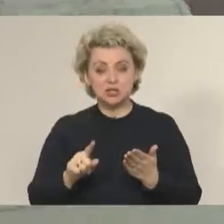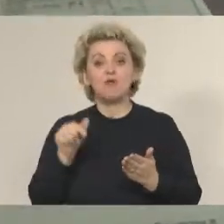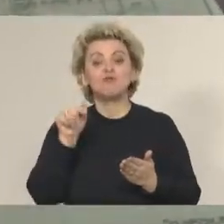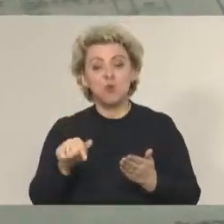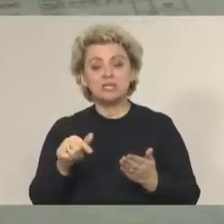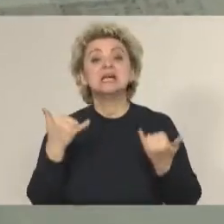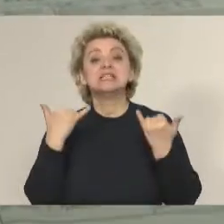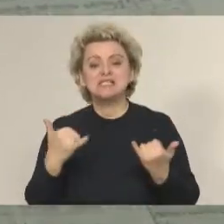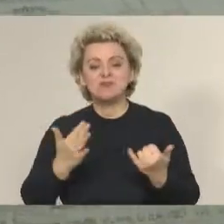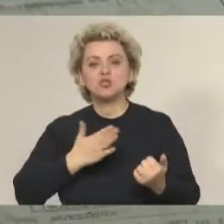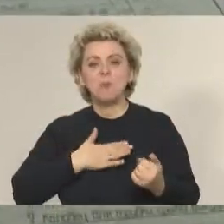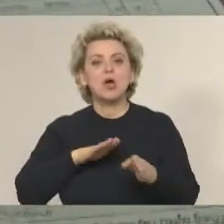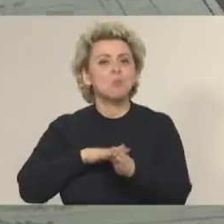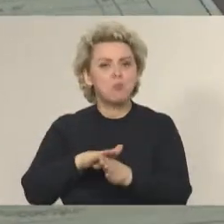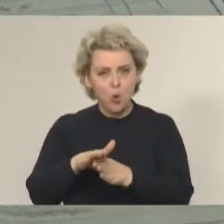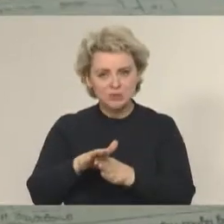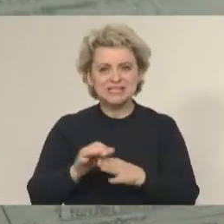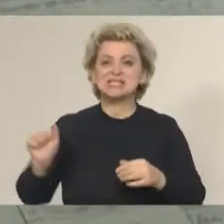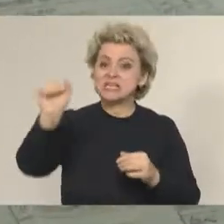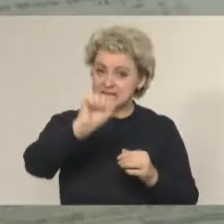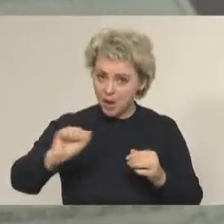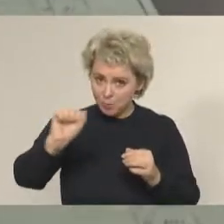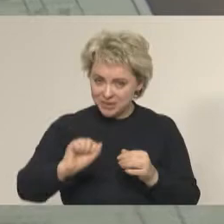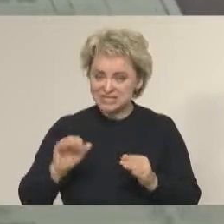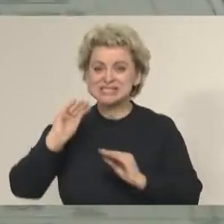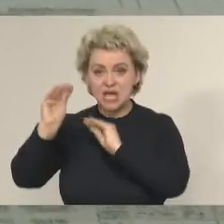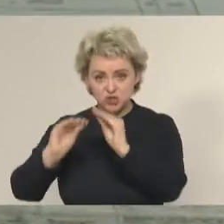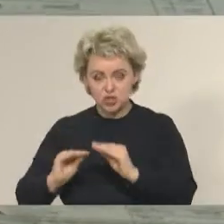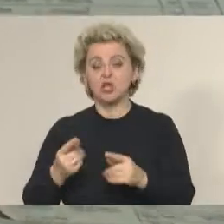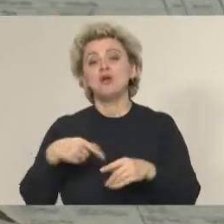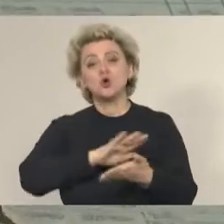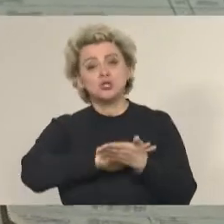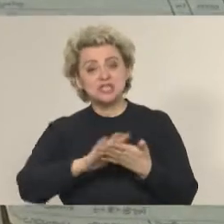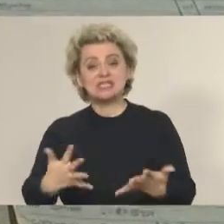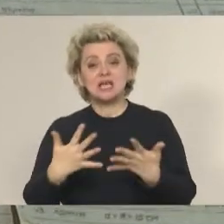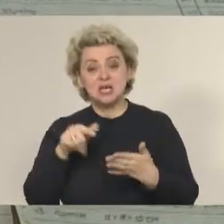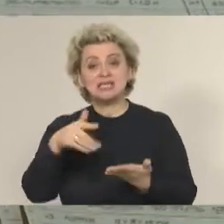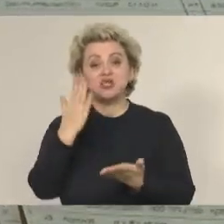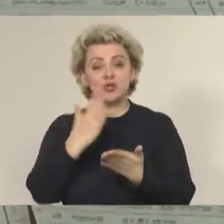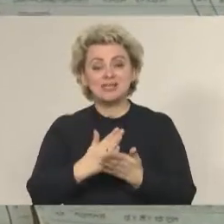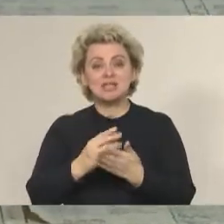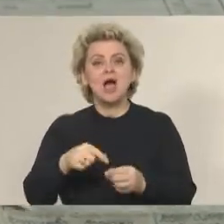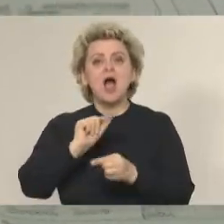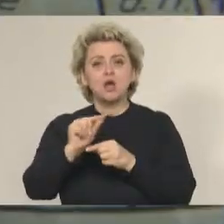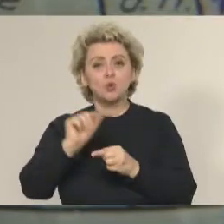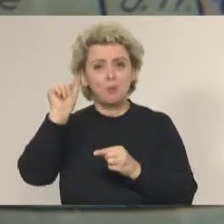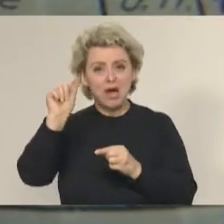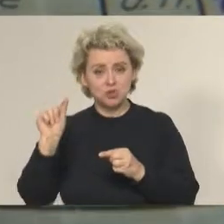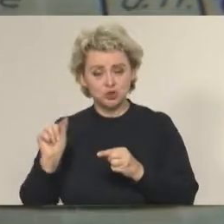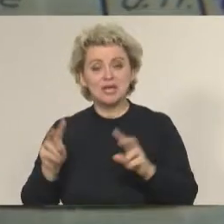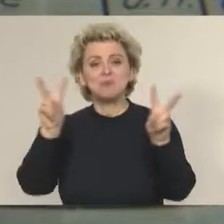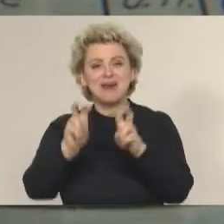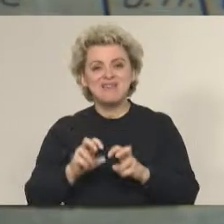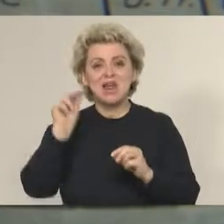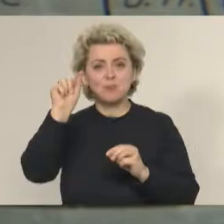она. Вот сегодня мы ее полностью затампонировали, заделали. То есть все чисто, ясно. И стоят контрольные маячки.